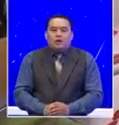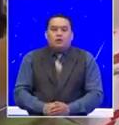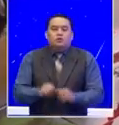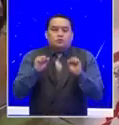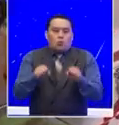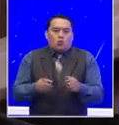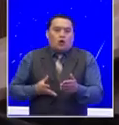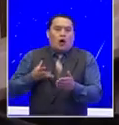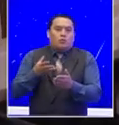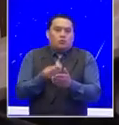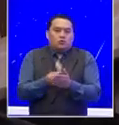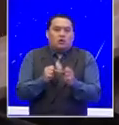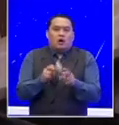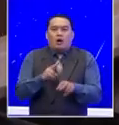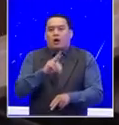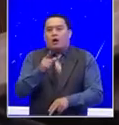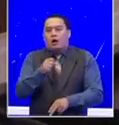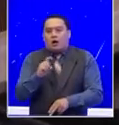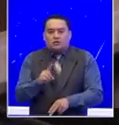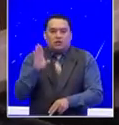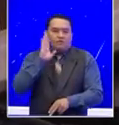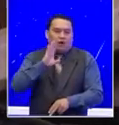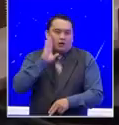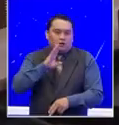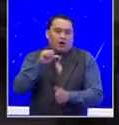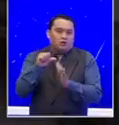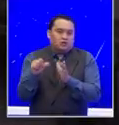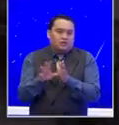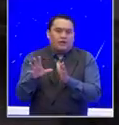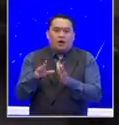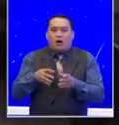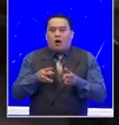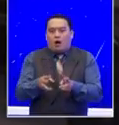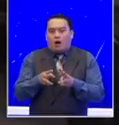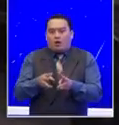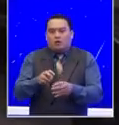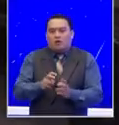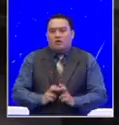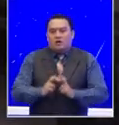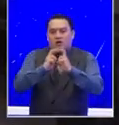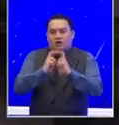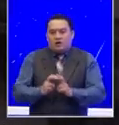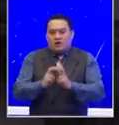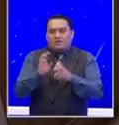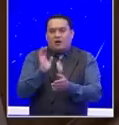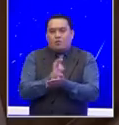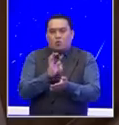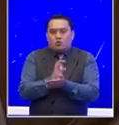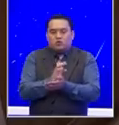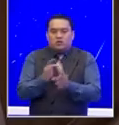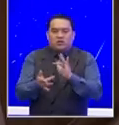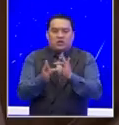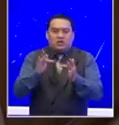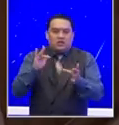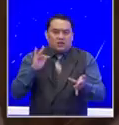смогут оплатить такие услуги, как газоснабжение, водоснабжение, электроснабжение, отопление, лифт и вывоз мусора. На телефон и интернет